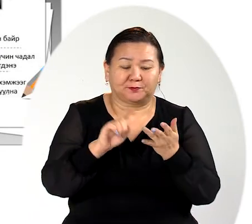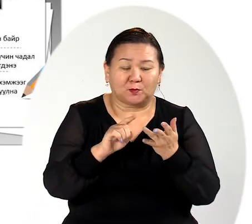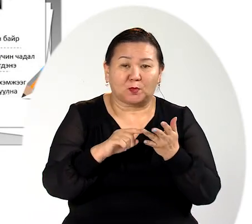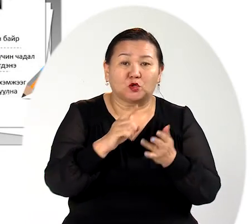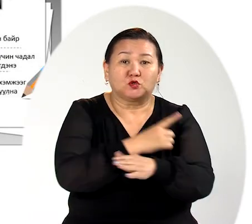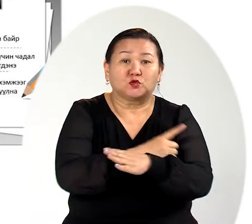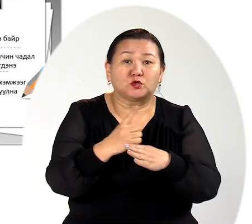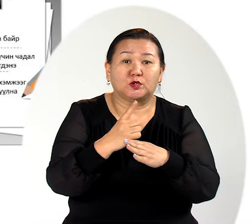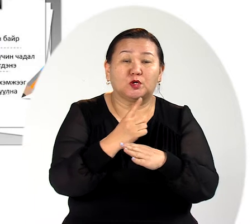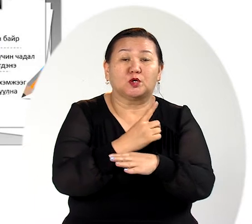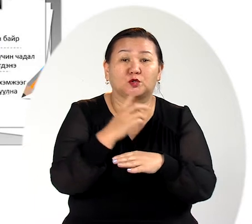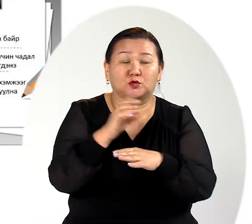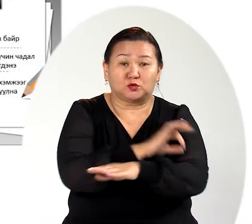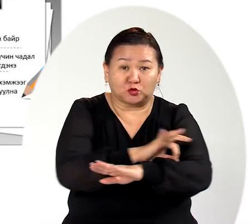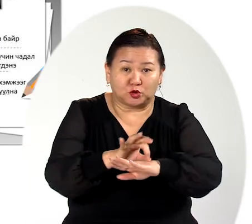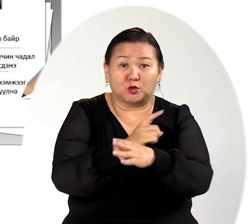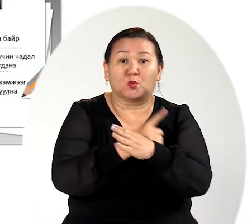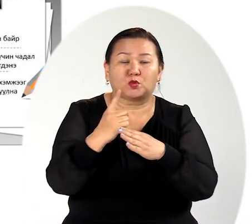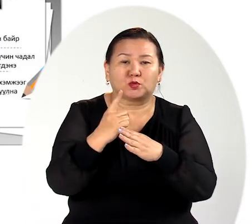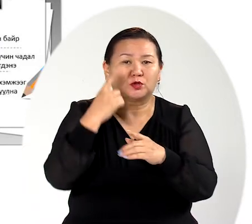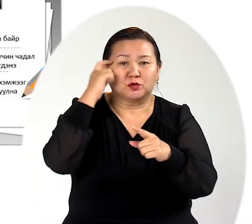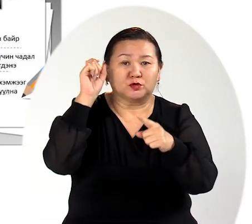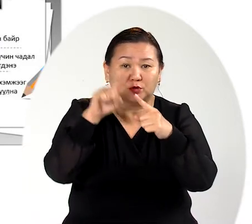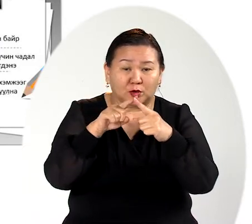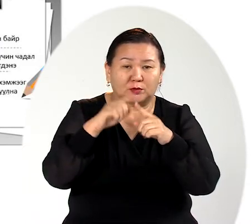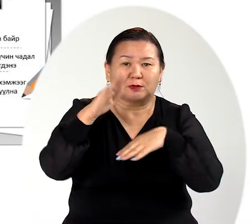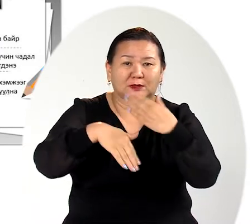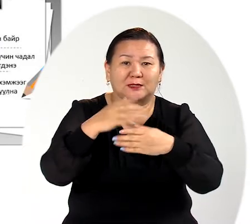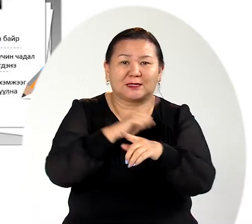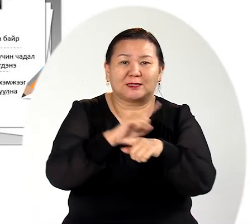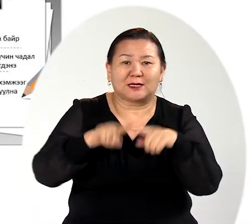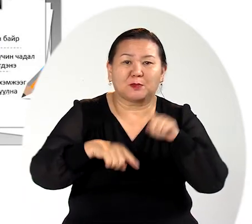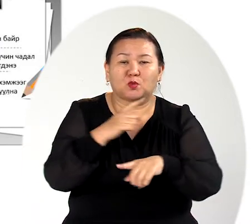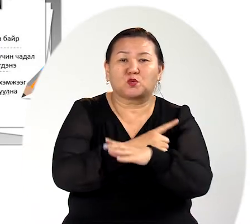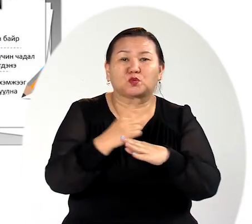үр дүн энэхүү зорилгод хүрснээр би ямар үр дүн бий болгосон байх вэ?